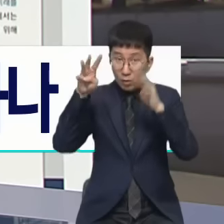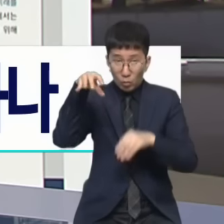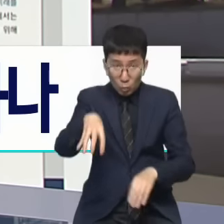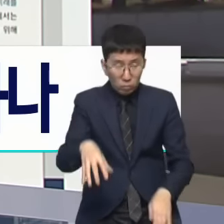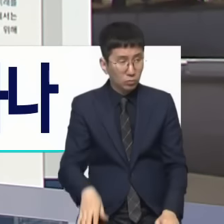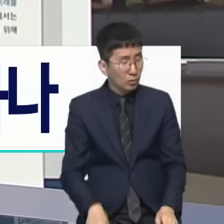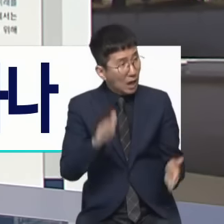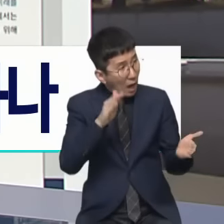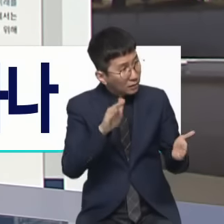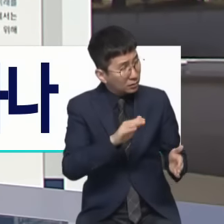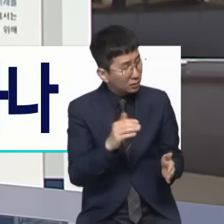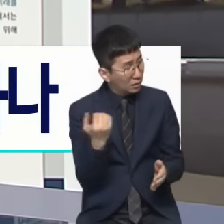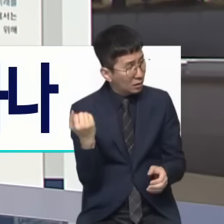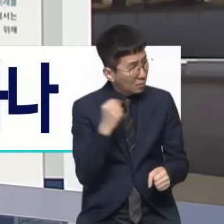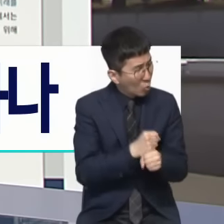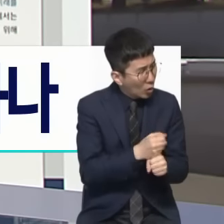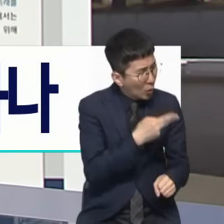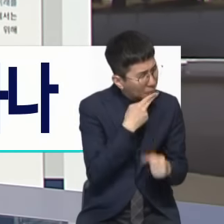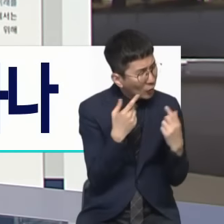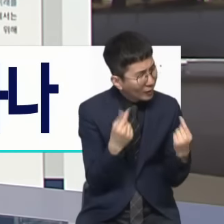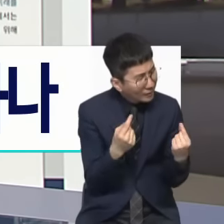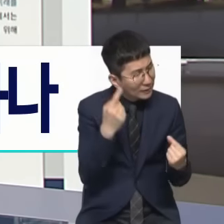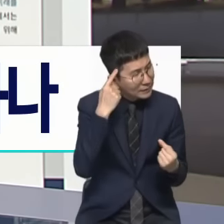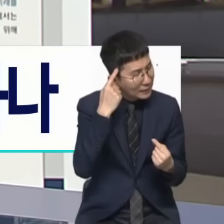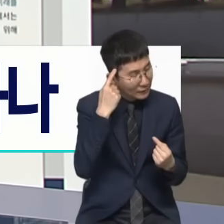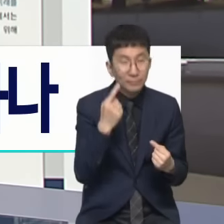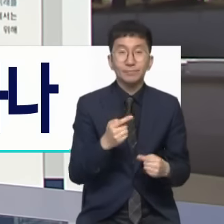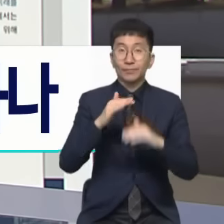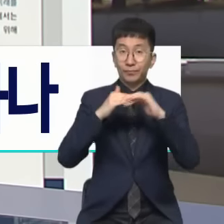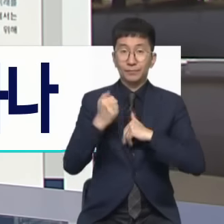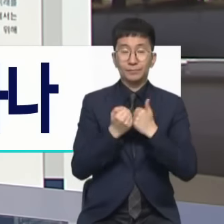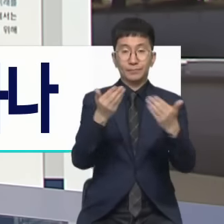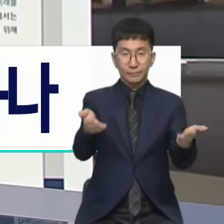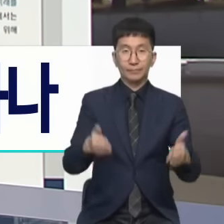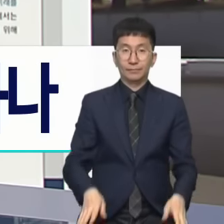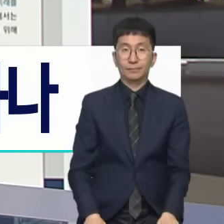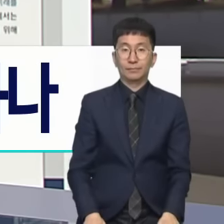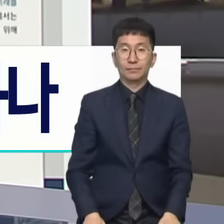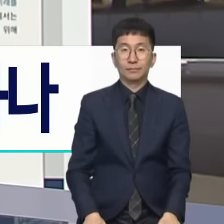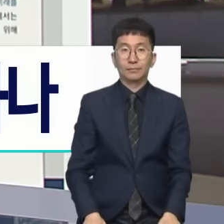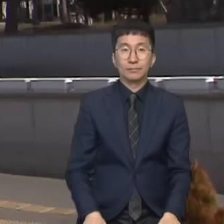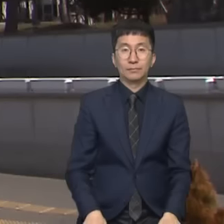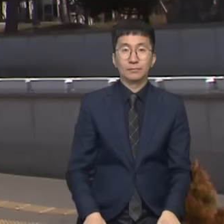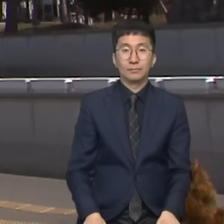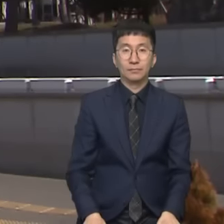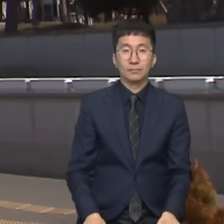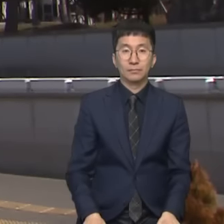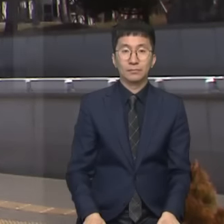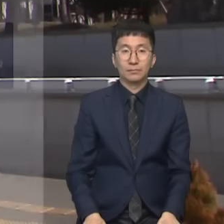할 마땅한 방법이 없는 건 마찬가지입니다. 박재현 기자입니다.